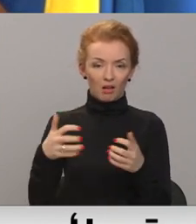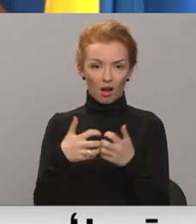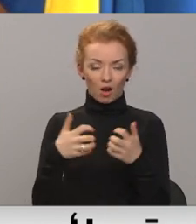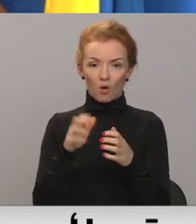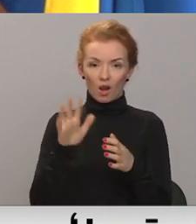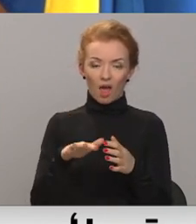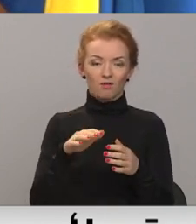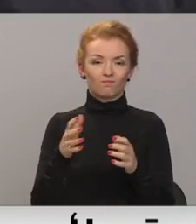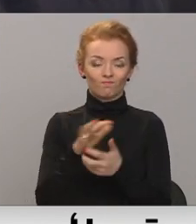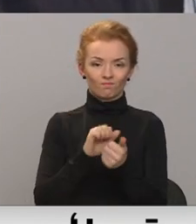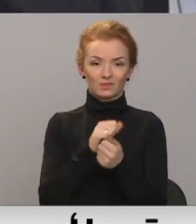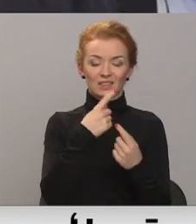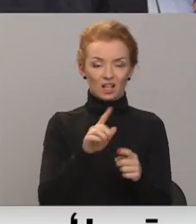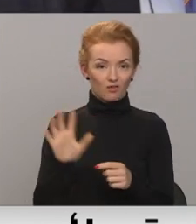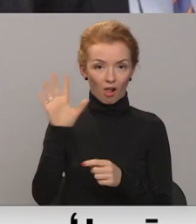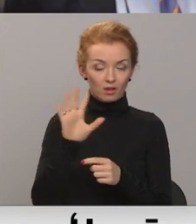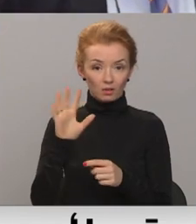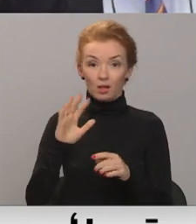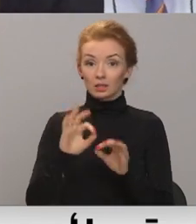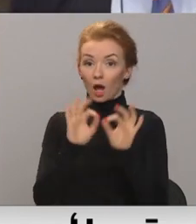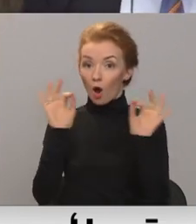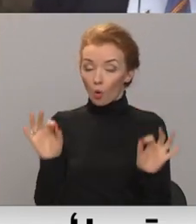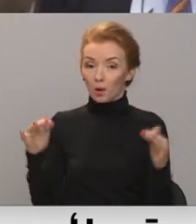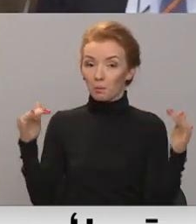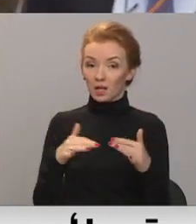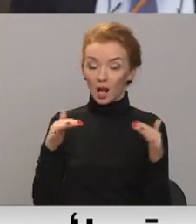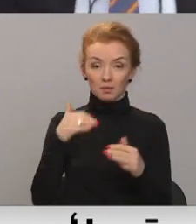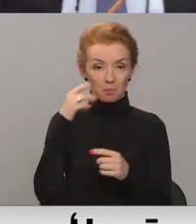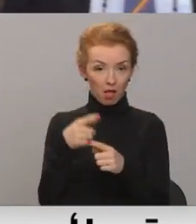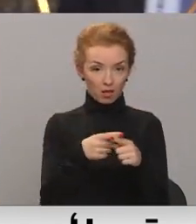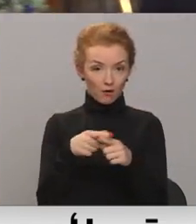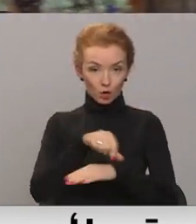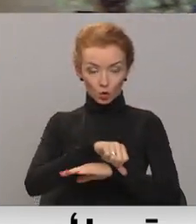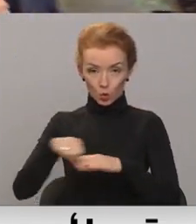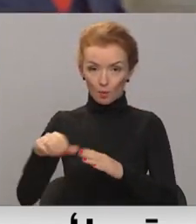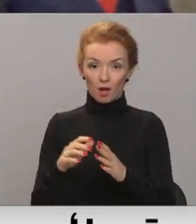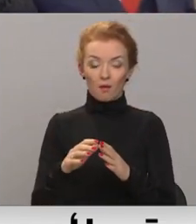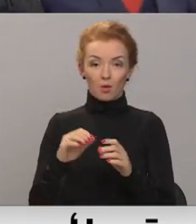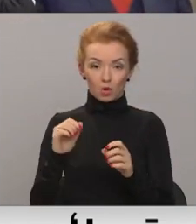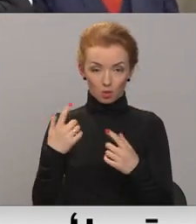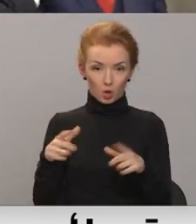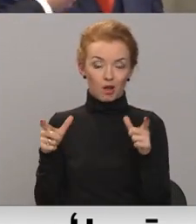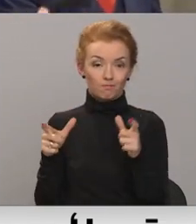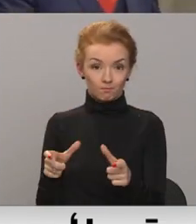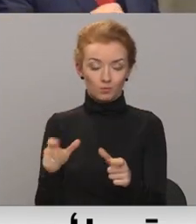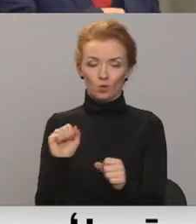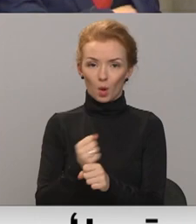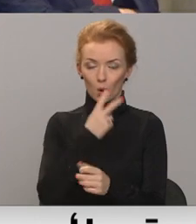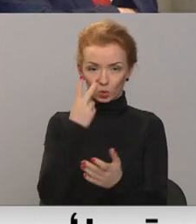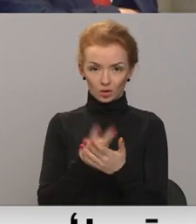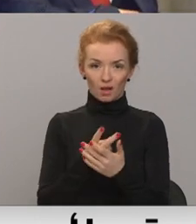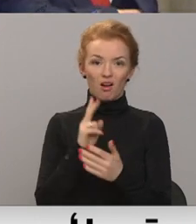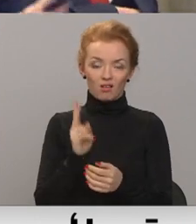dalību valstis. Lai gan sākotnējo migrāciju uz Baltkrievijas robežām tagad daudz maz ir izdevies apturēt, tiek uzskatīts,